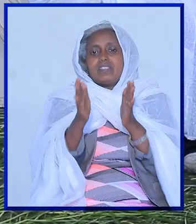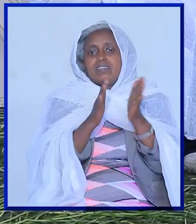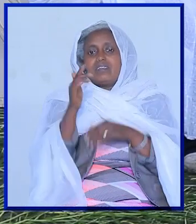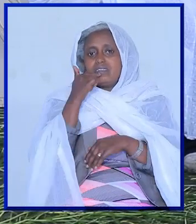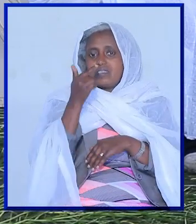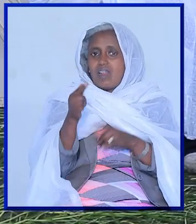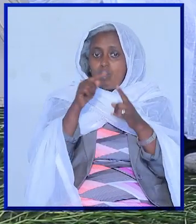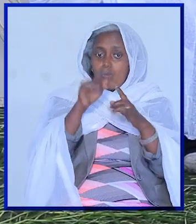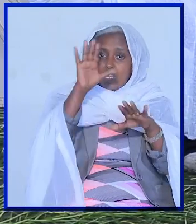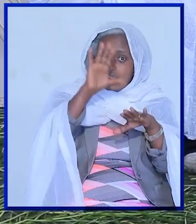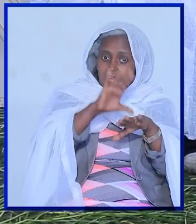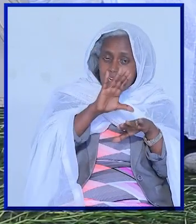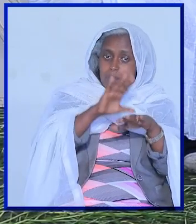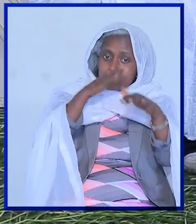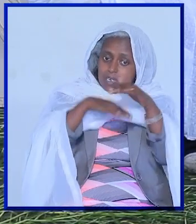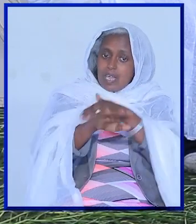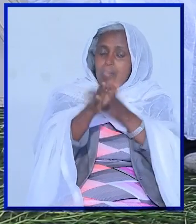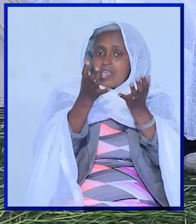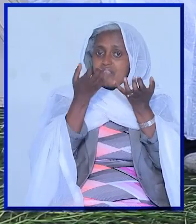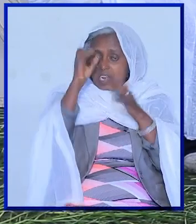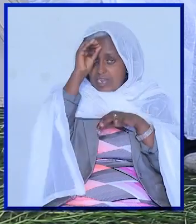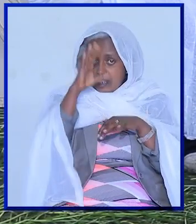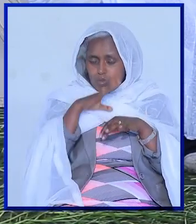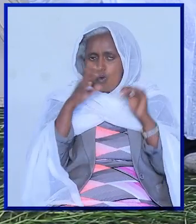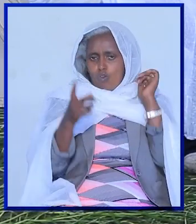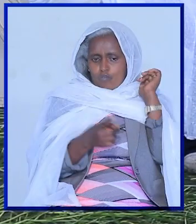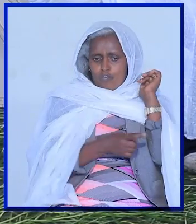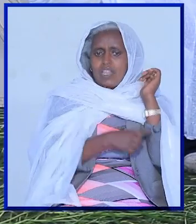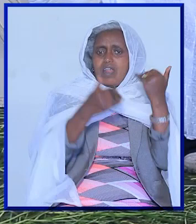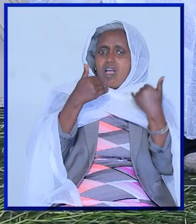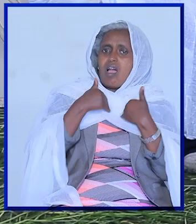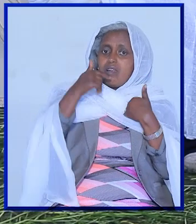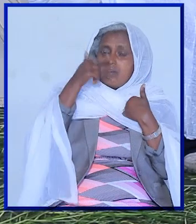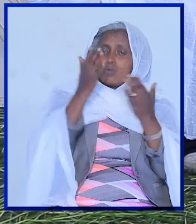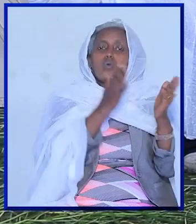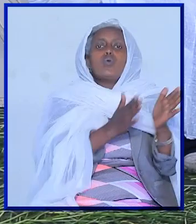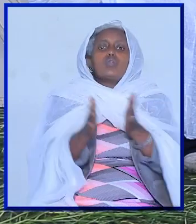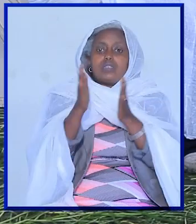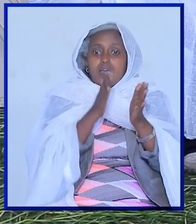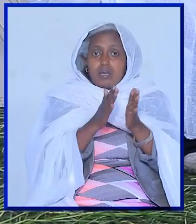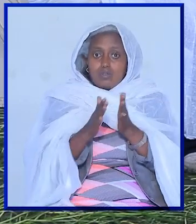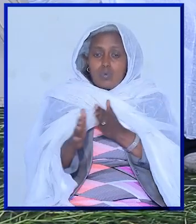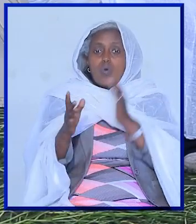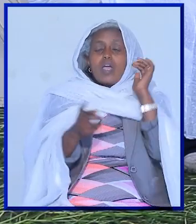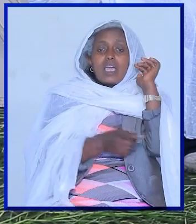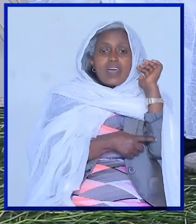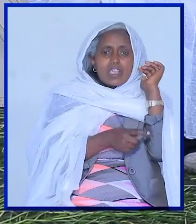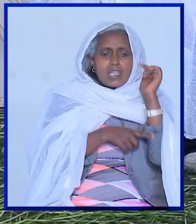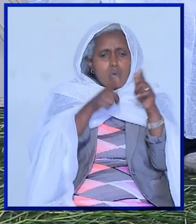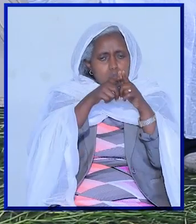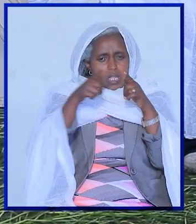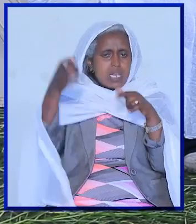ነው። ወደ ገዳም ሊገባ የፈለገ ሰው ፈተና አለ ብሎ ተዘጋጅቶ ከፈተናው